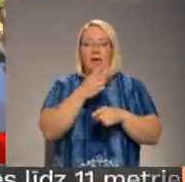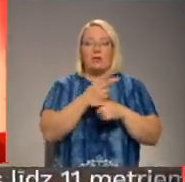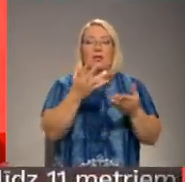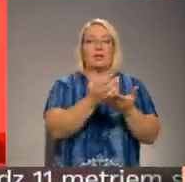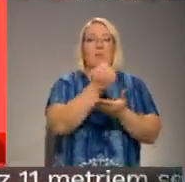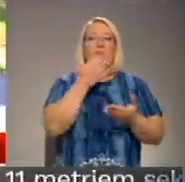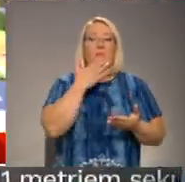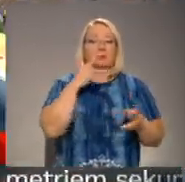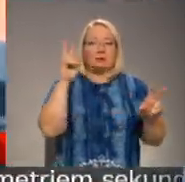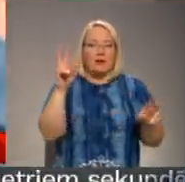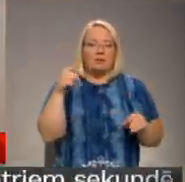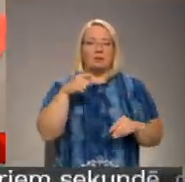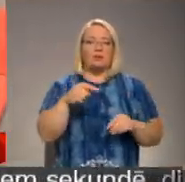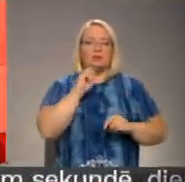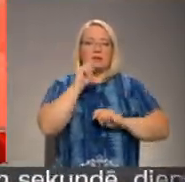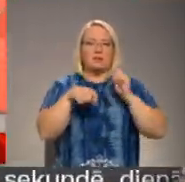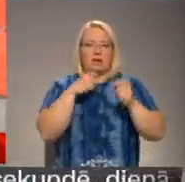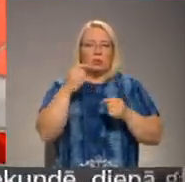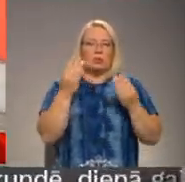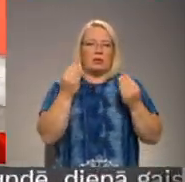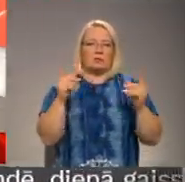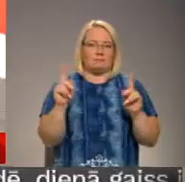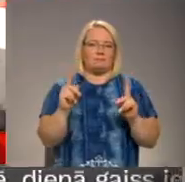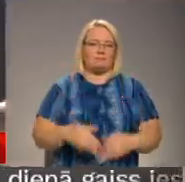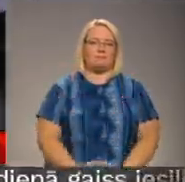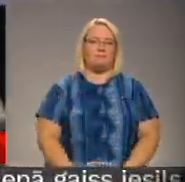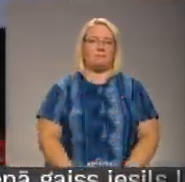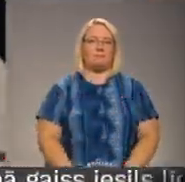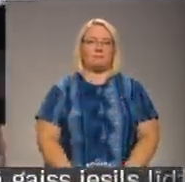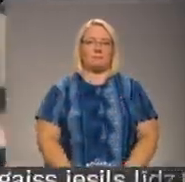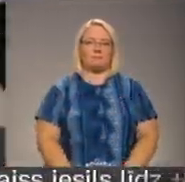saziedoti 926 eiro. Ieva Benefelda, Matīs Leja, Skrundas televīzija.